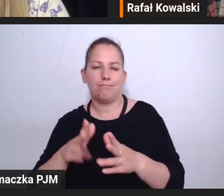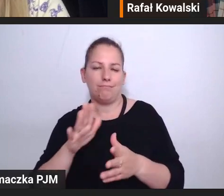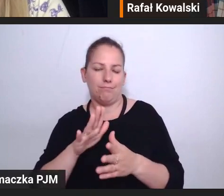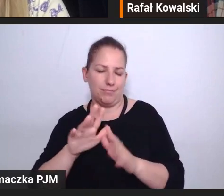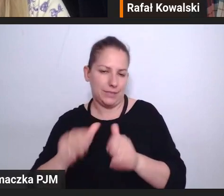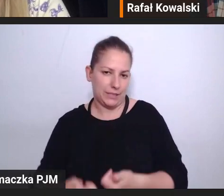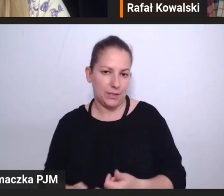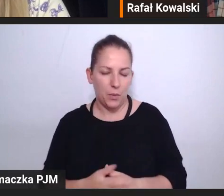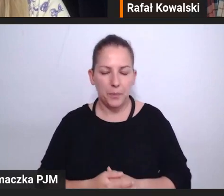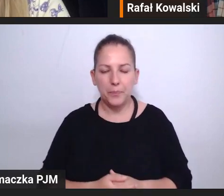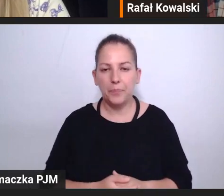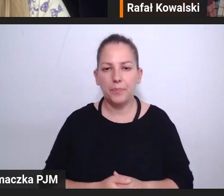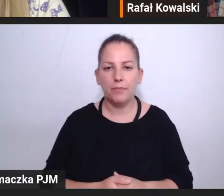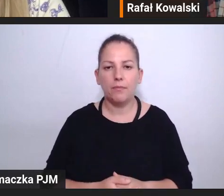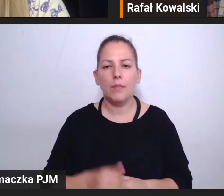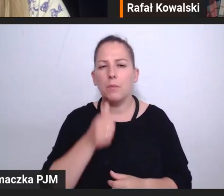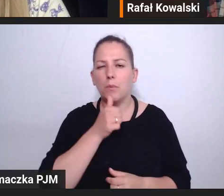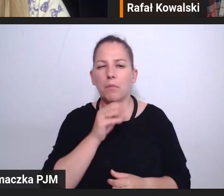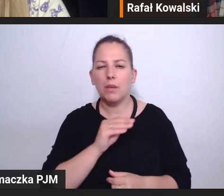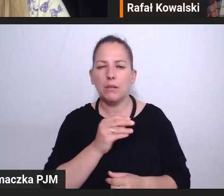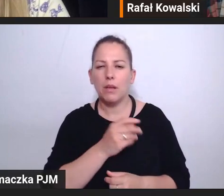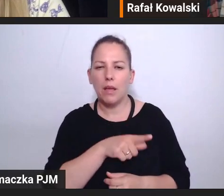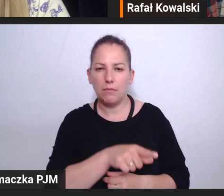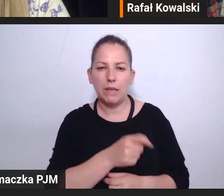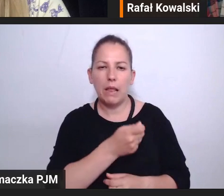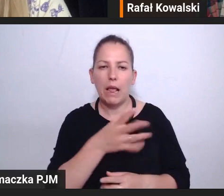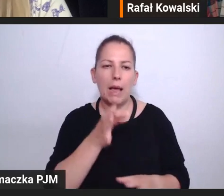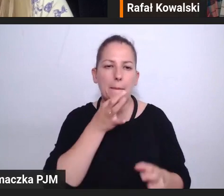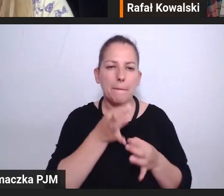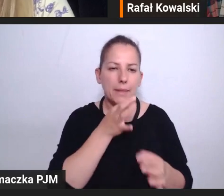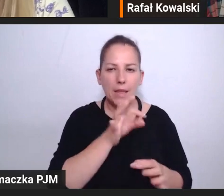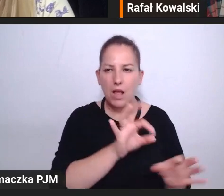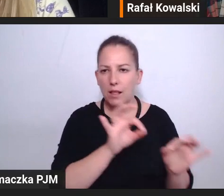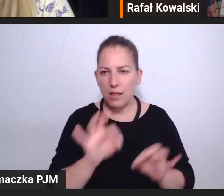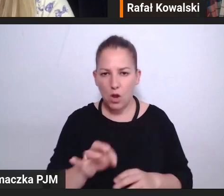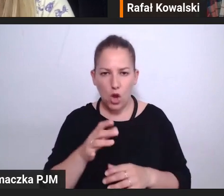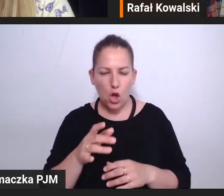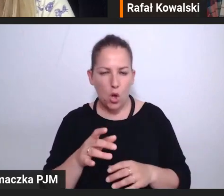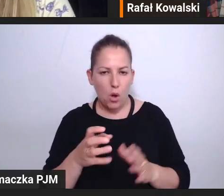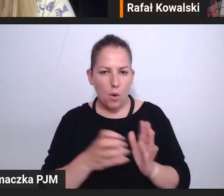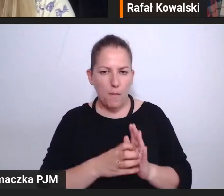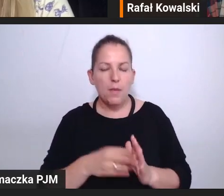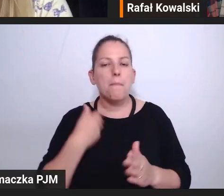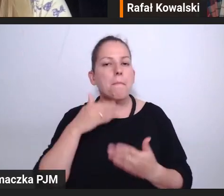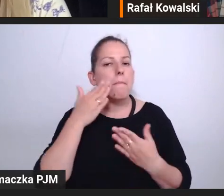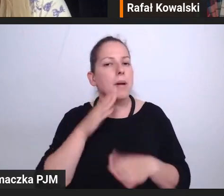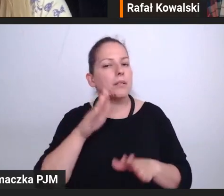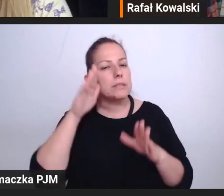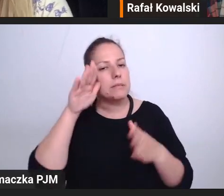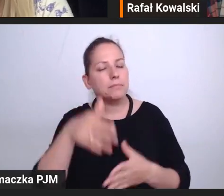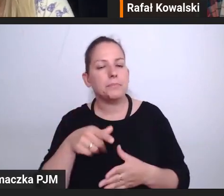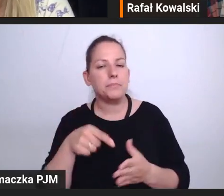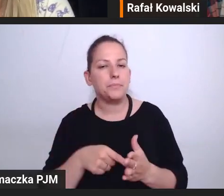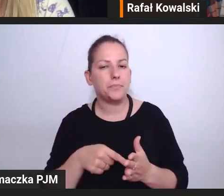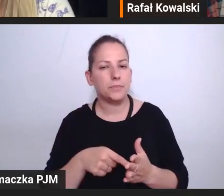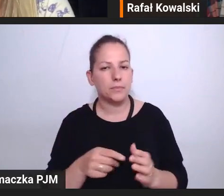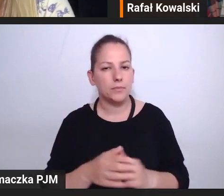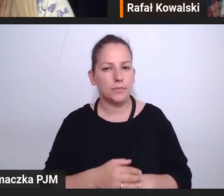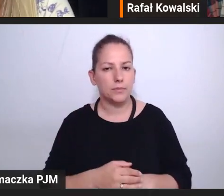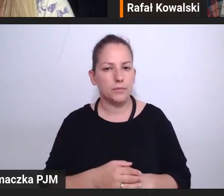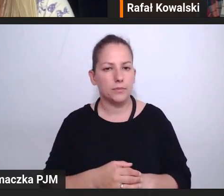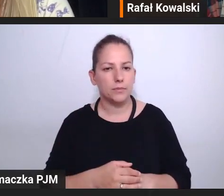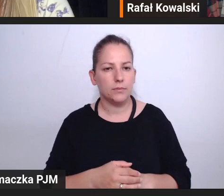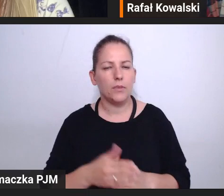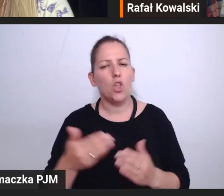nieokreślony. Spróbujmy jeszcze wyciągnąć kilka pytań z komentarzy. Ja się skupię bardziej na tych, które właśnie dotyczyły